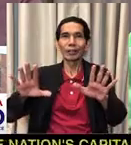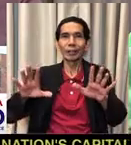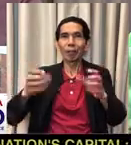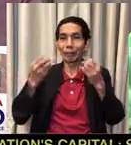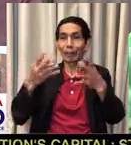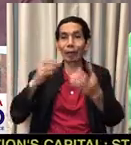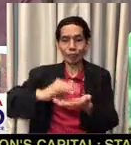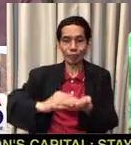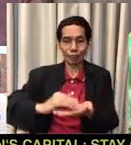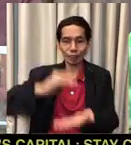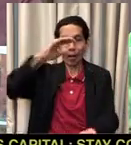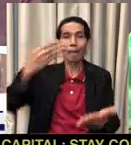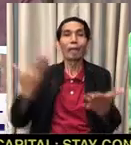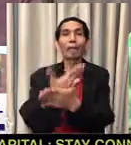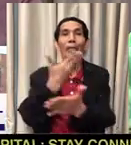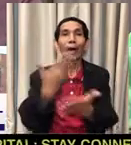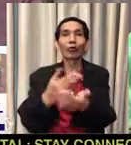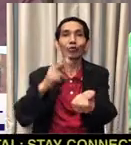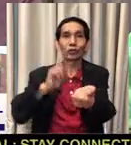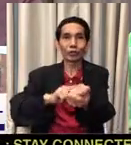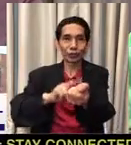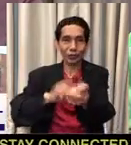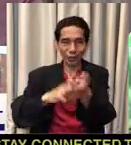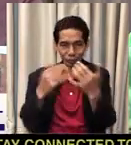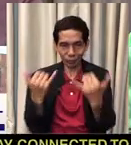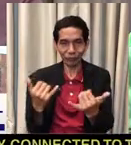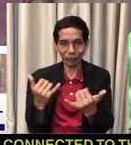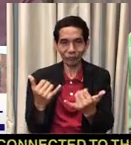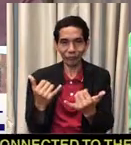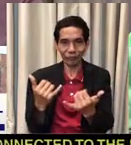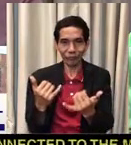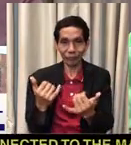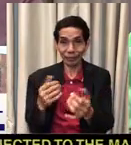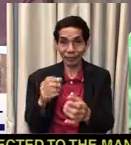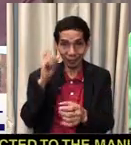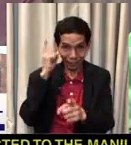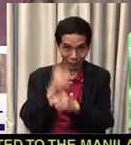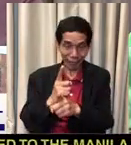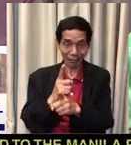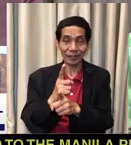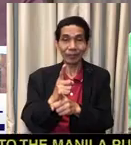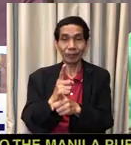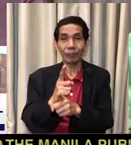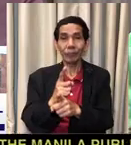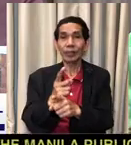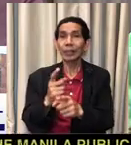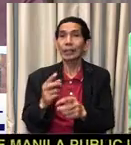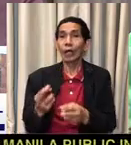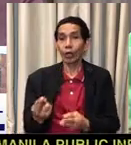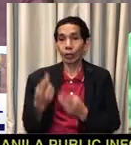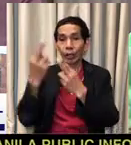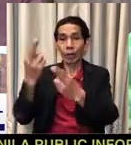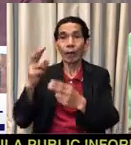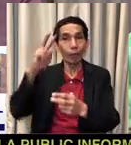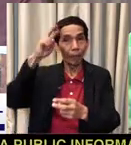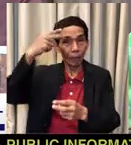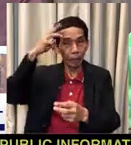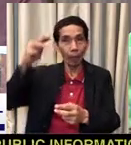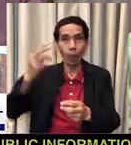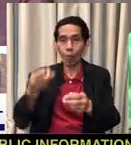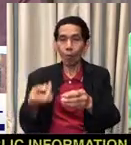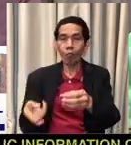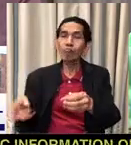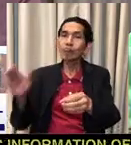Nakarami ako. May bago tayo mga nurse. Yes. Di ba, ate? Mm-hmm. Kasi ang rekomendasyon ni Vice Mayor,